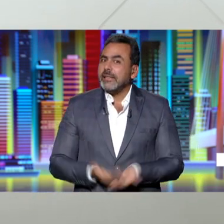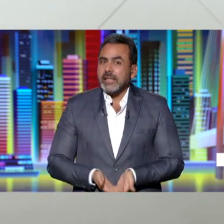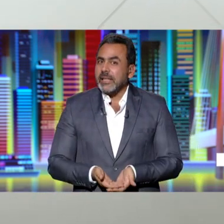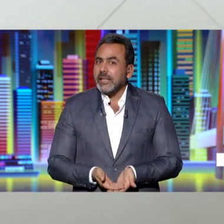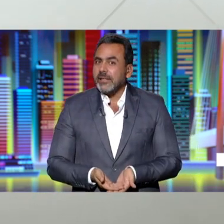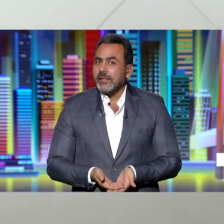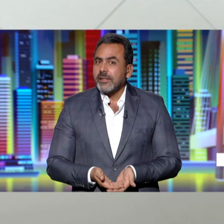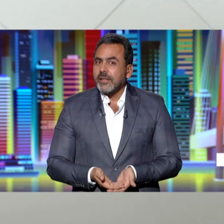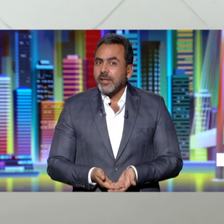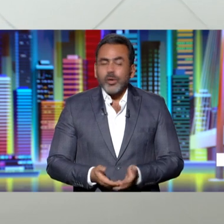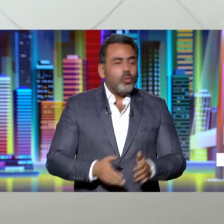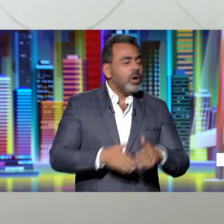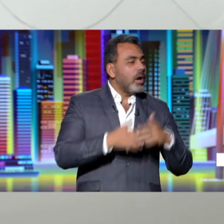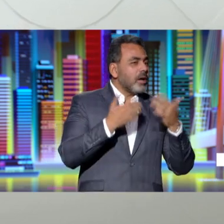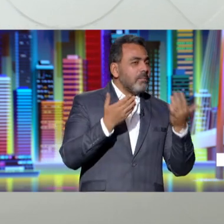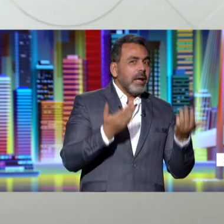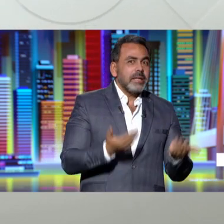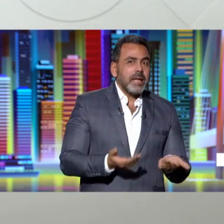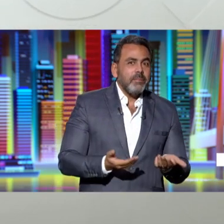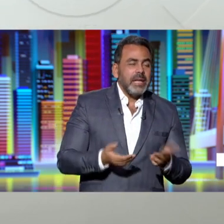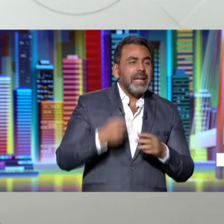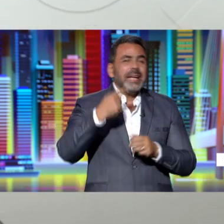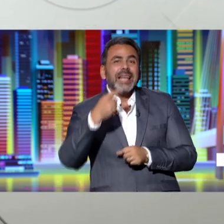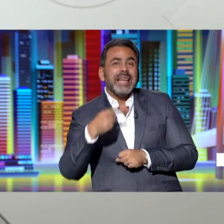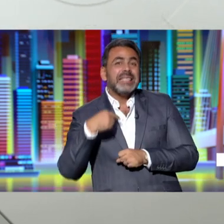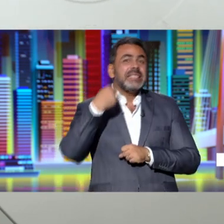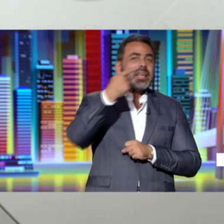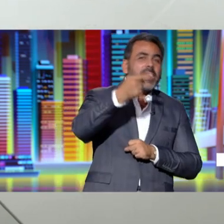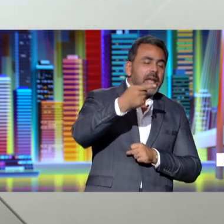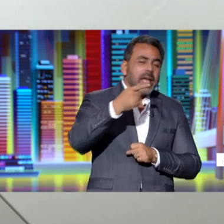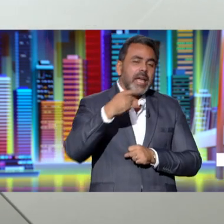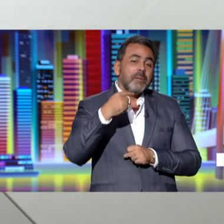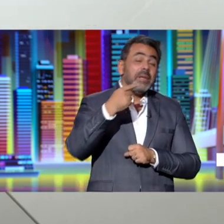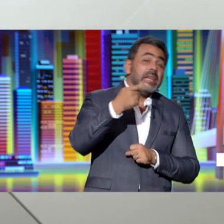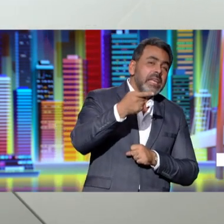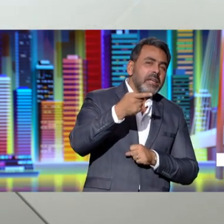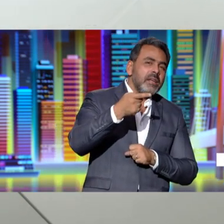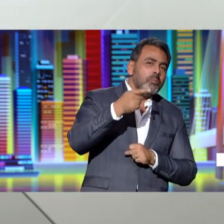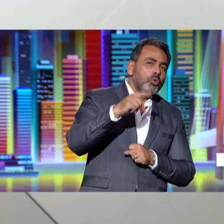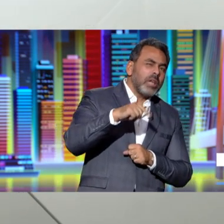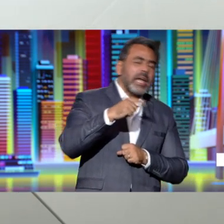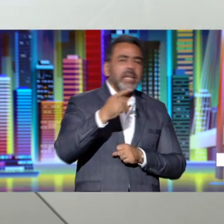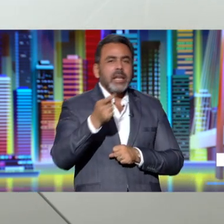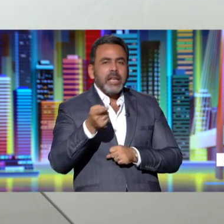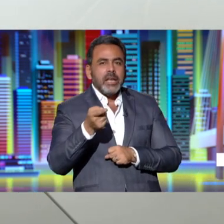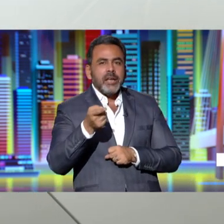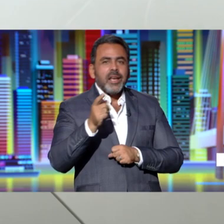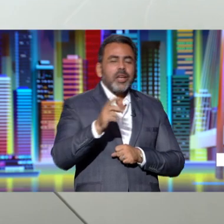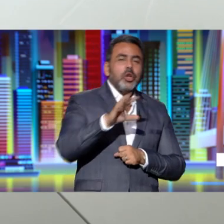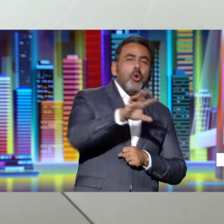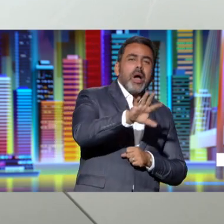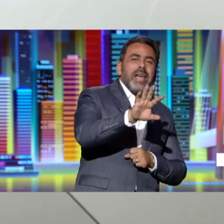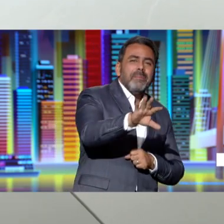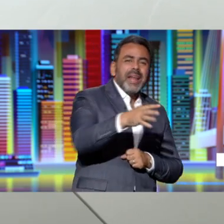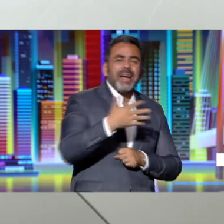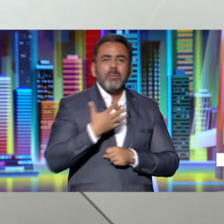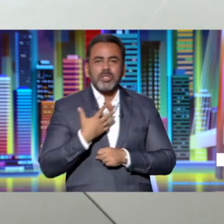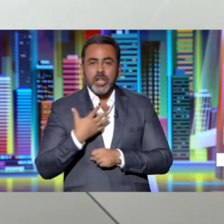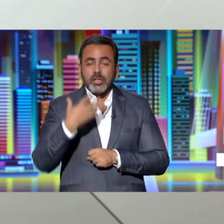متحده ايه وقرارت مجلس امن اللي احنا لسه املين متخيلين ان هو هيعمل حاجه